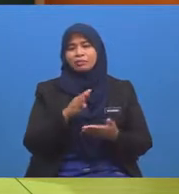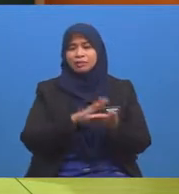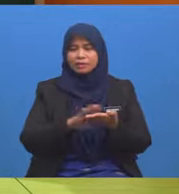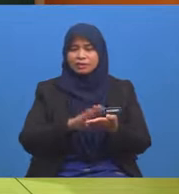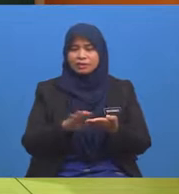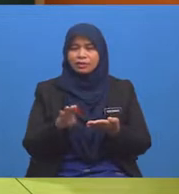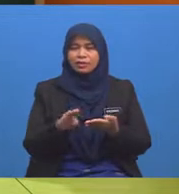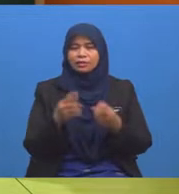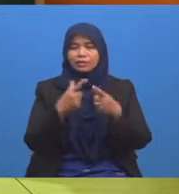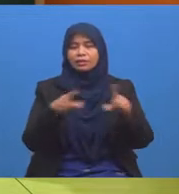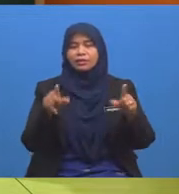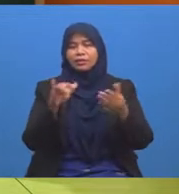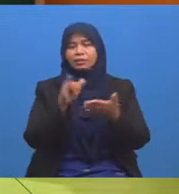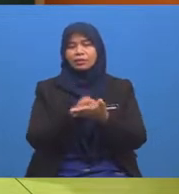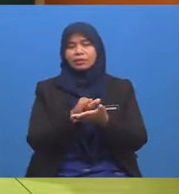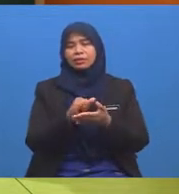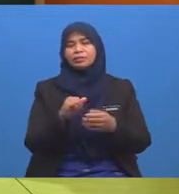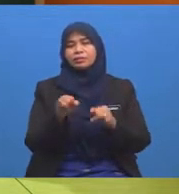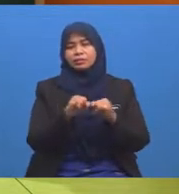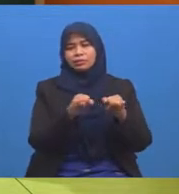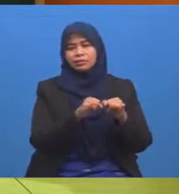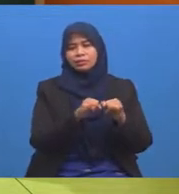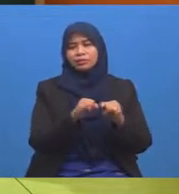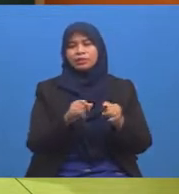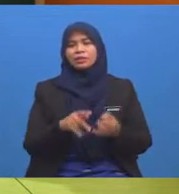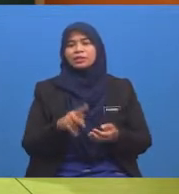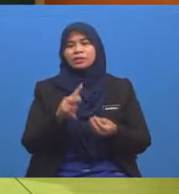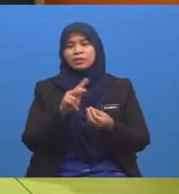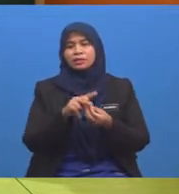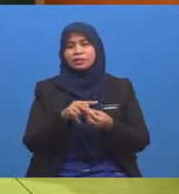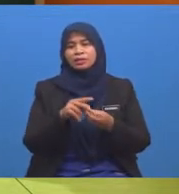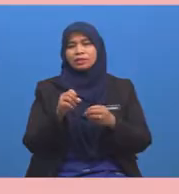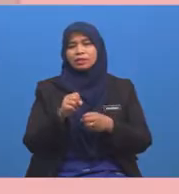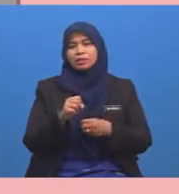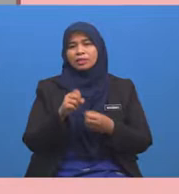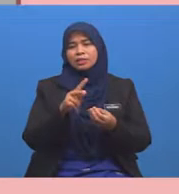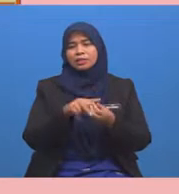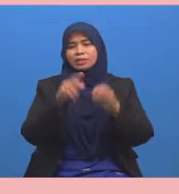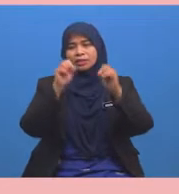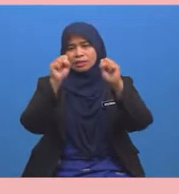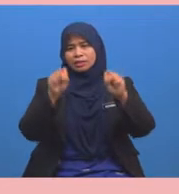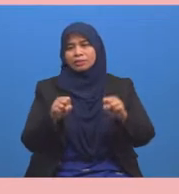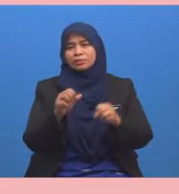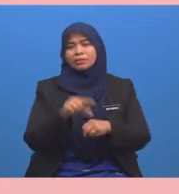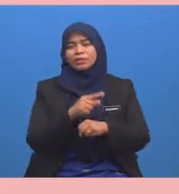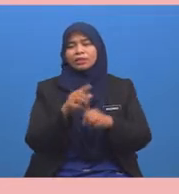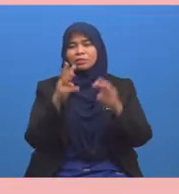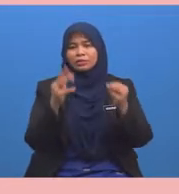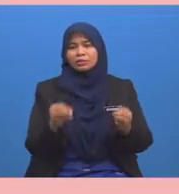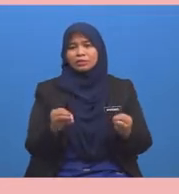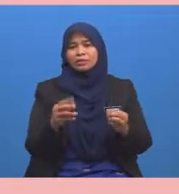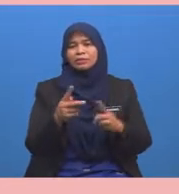pelajar, selain sistem gunaan memberikan kesan kepada sistem fizikal hidrologi, ianya turut memberi kesan kepada